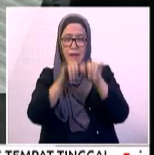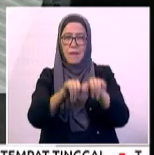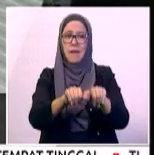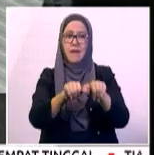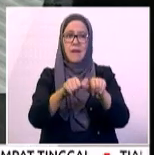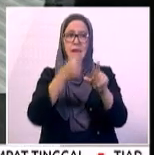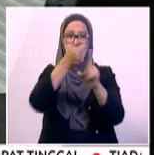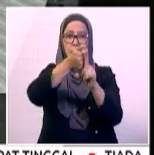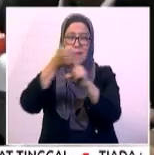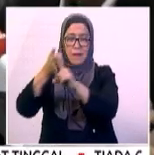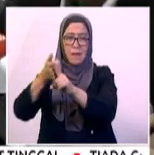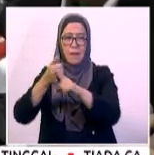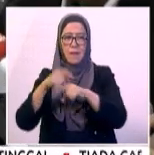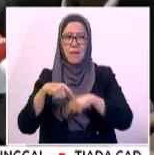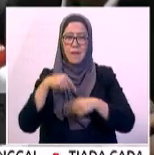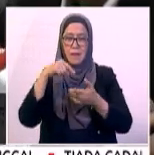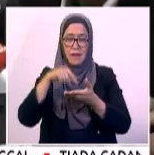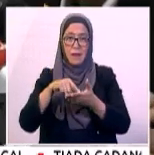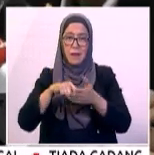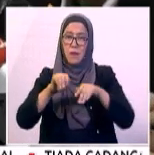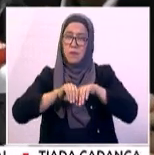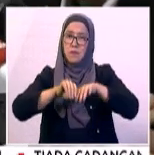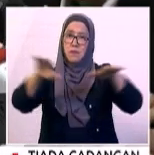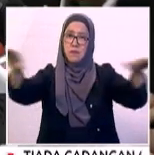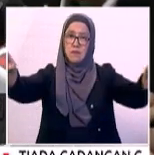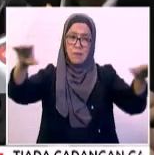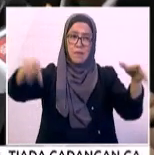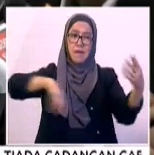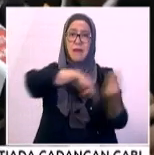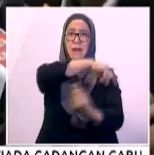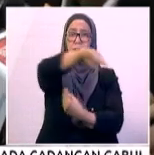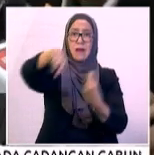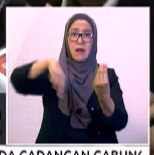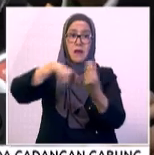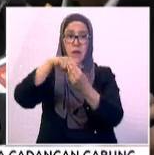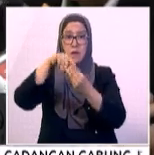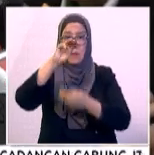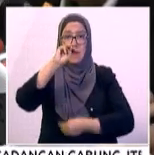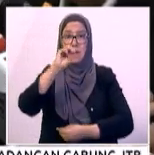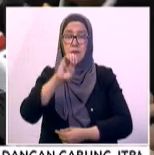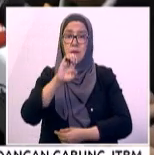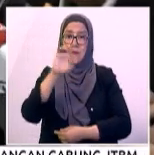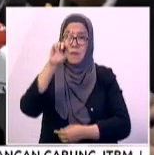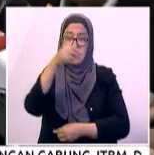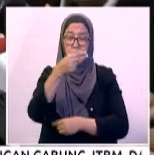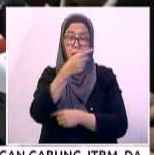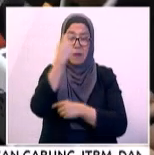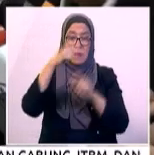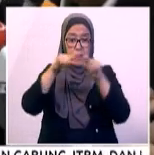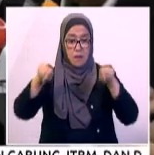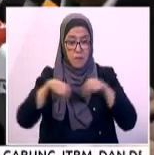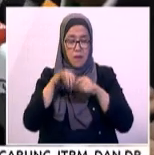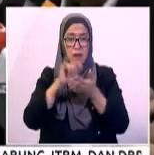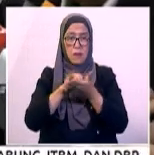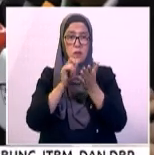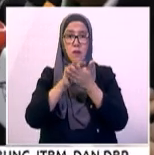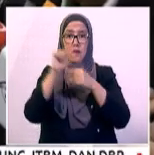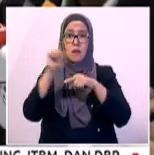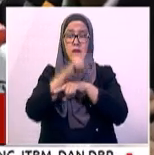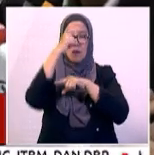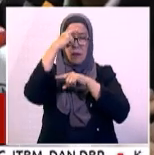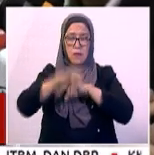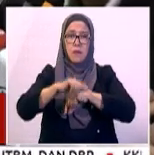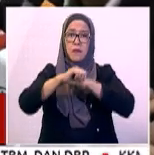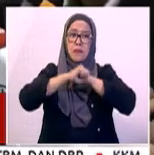luaskan di kawasan Mekah pula di mana tempat penginapan para jemaah haji digunakan sebagai tempat untuk kita